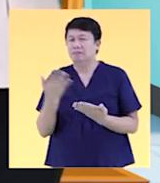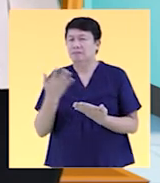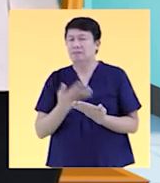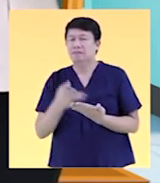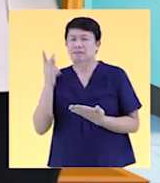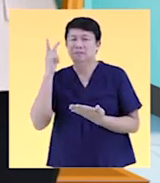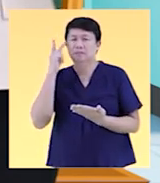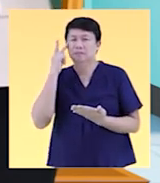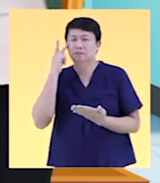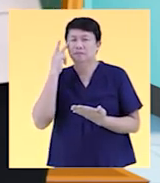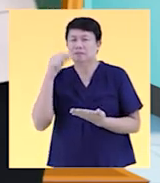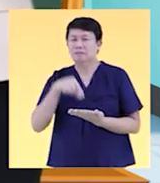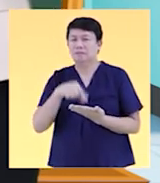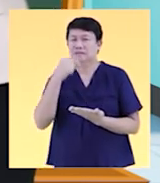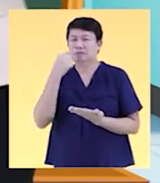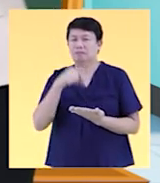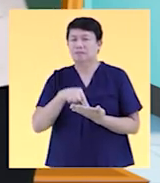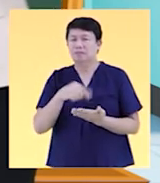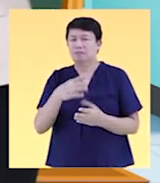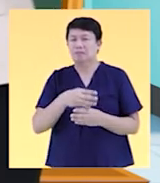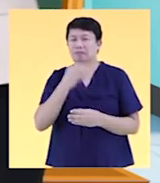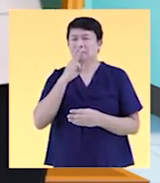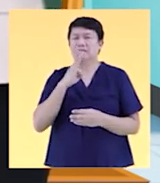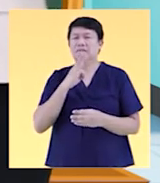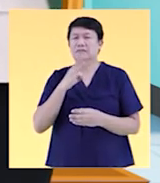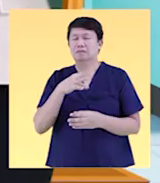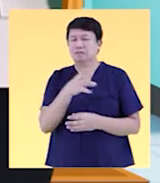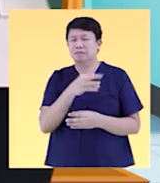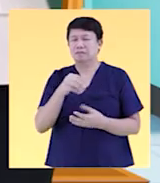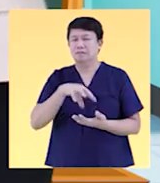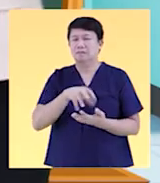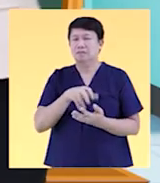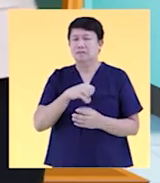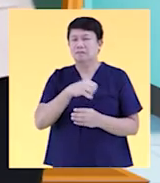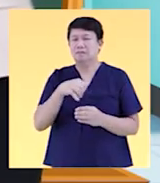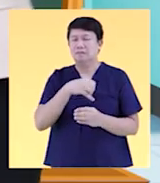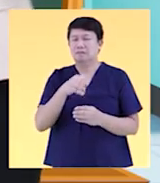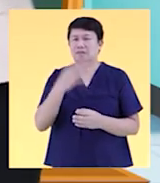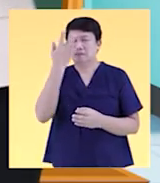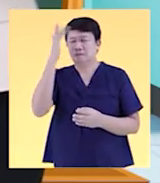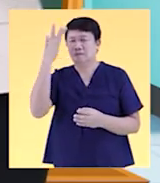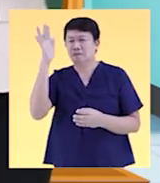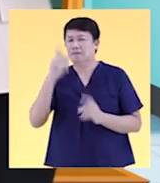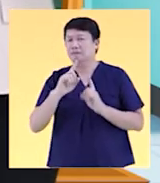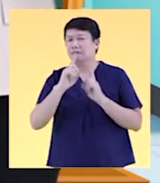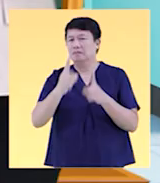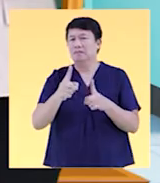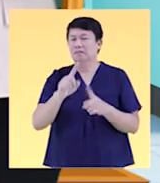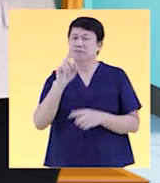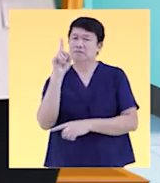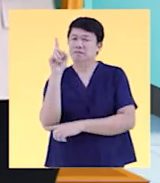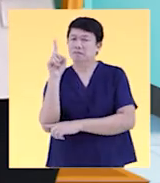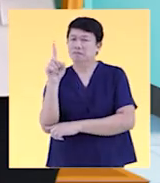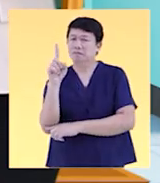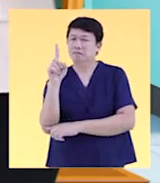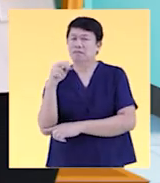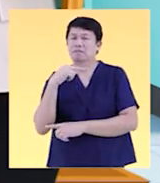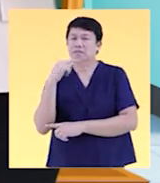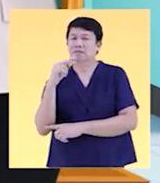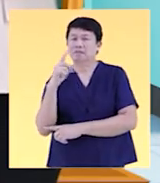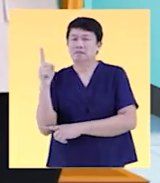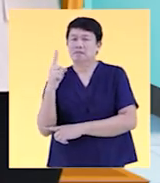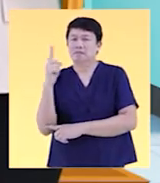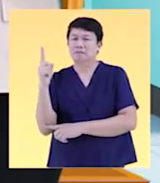crackers, bottled water, at gulaman. Ang gagaling! Nakasagot kayo ng isang